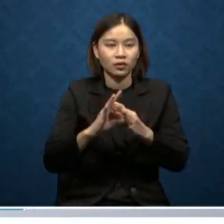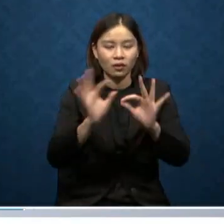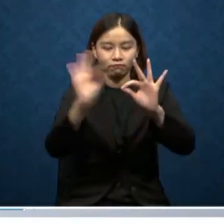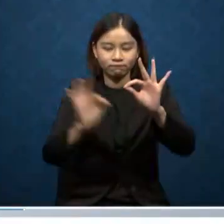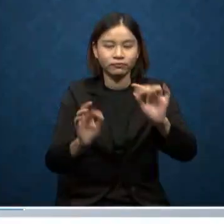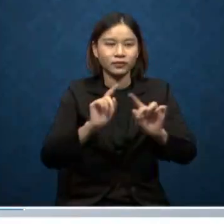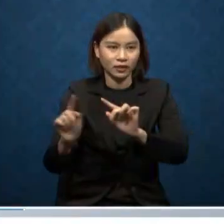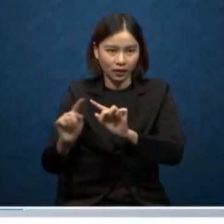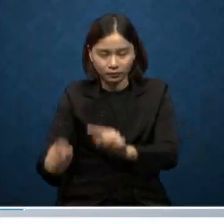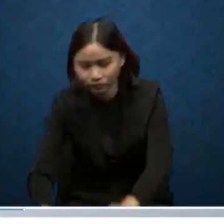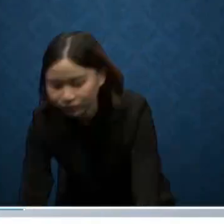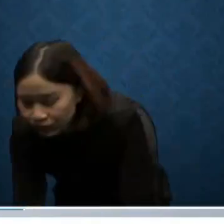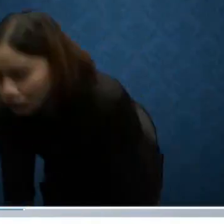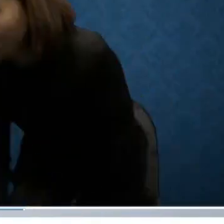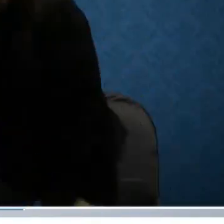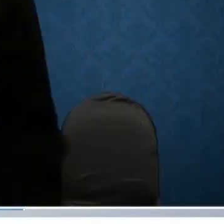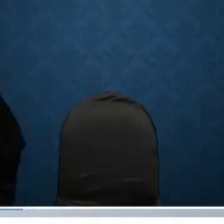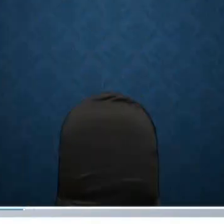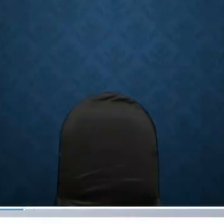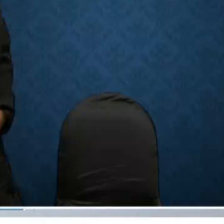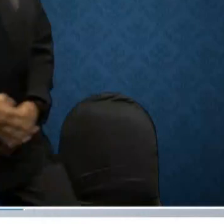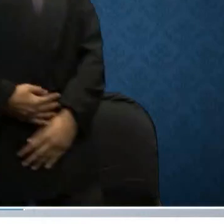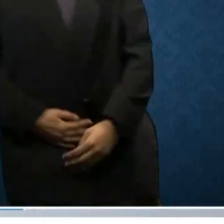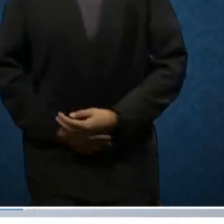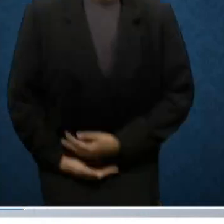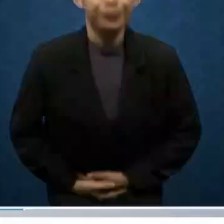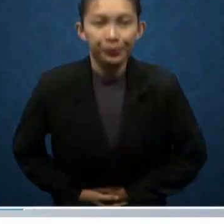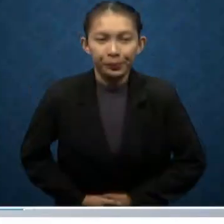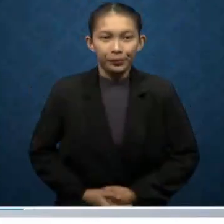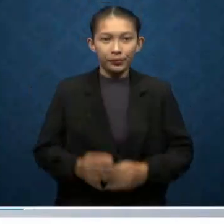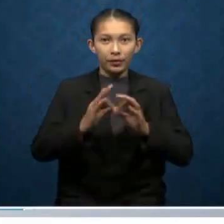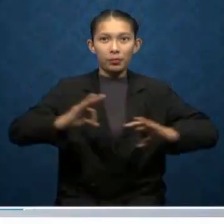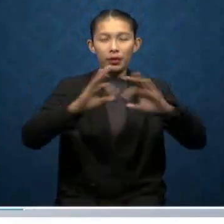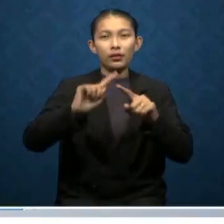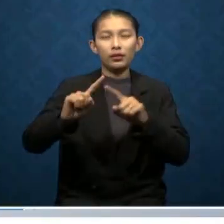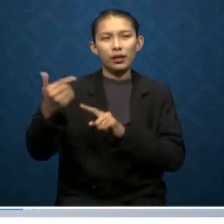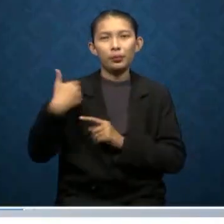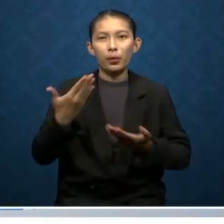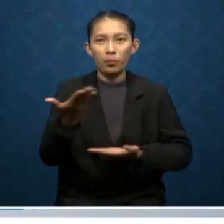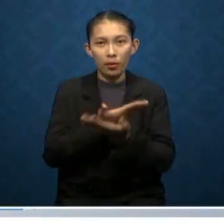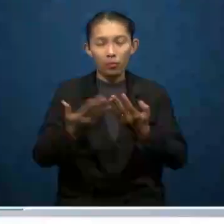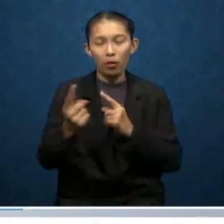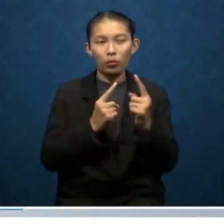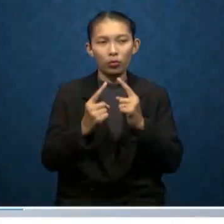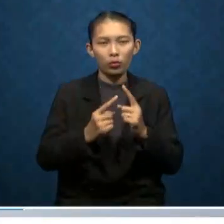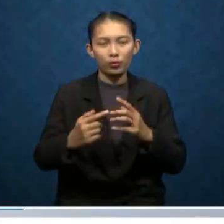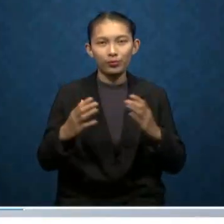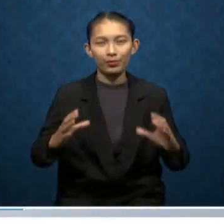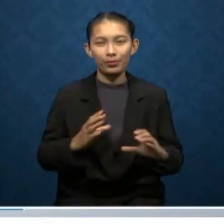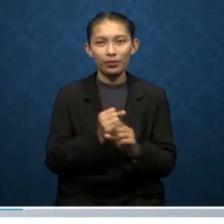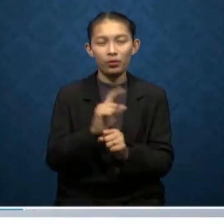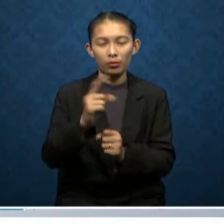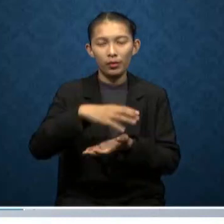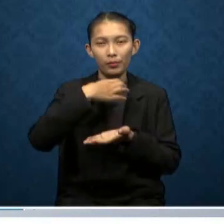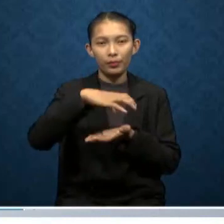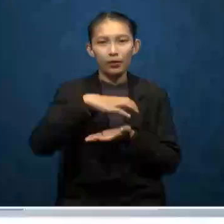ๆในส่วนของปเด introduction ต่าง ที่มีการพคุ candผมเพรจะสรุปแล้วก็ขออนิญาตจะเรี